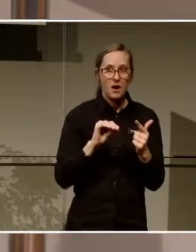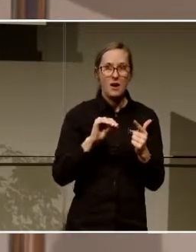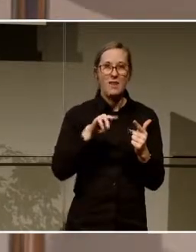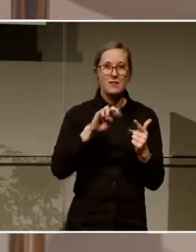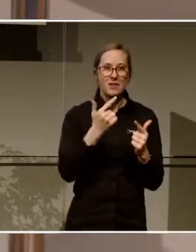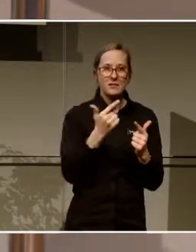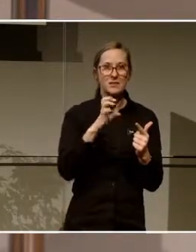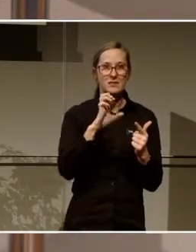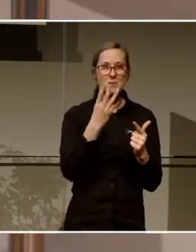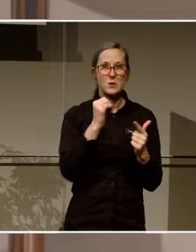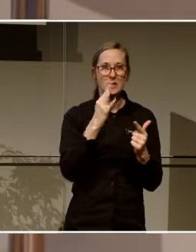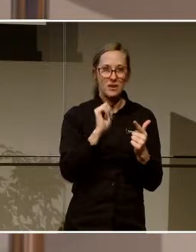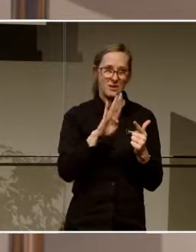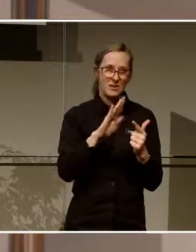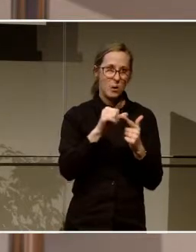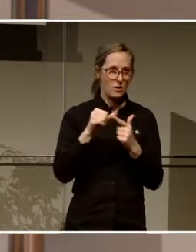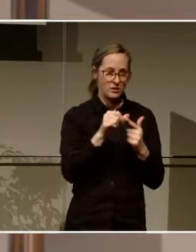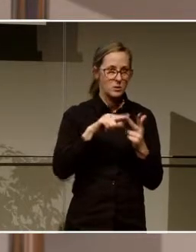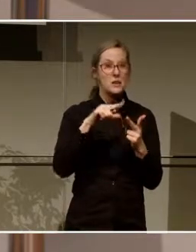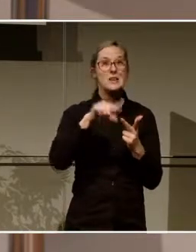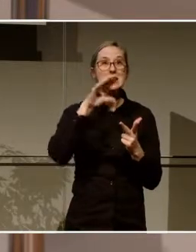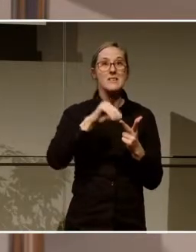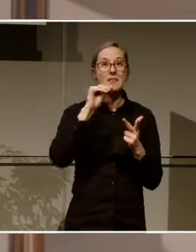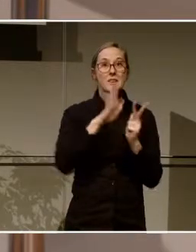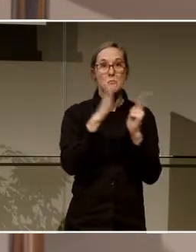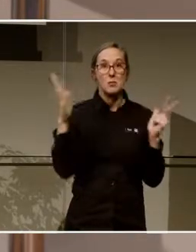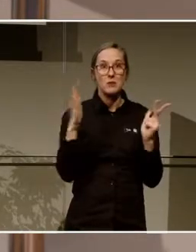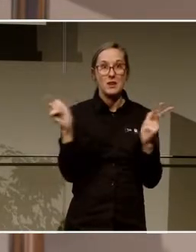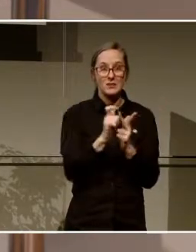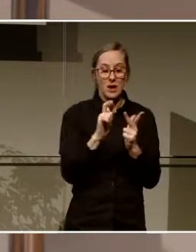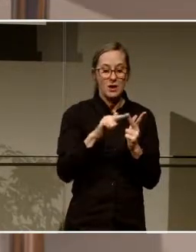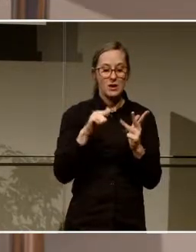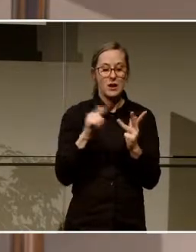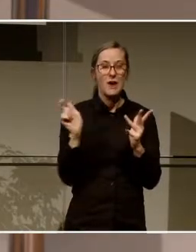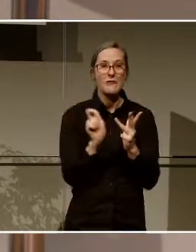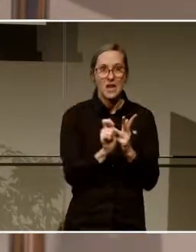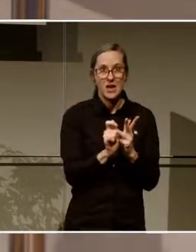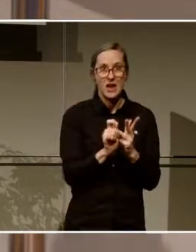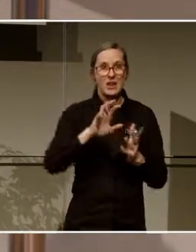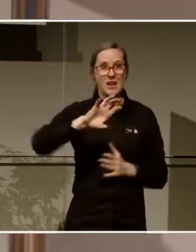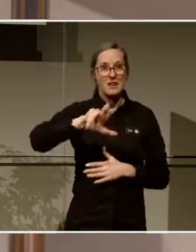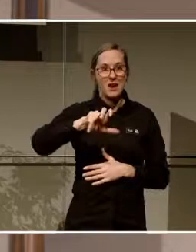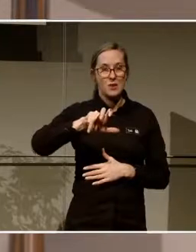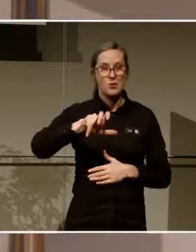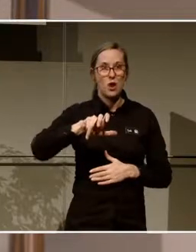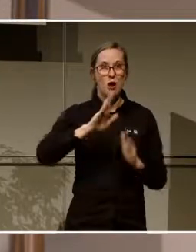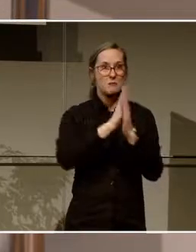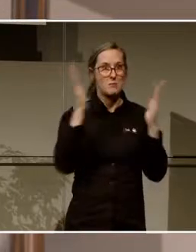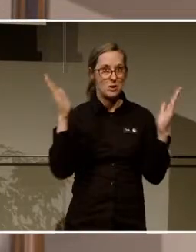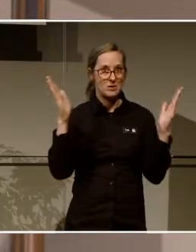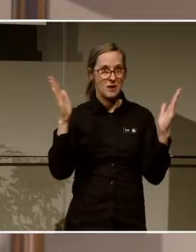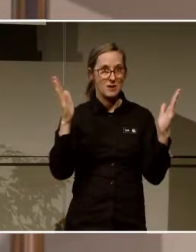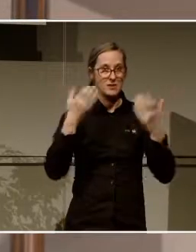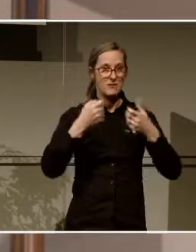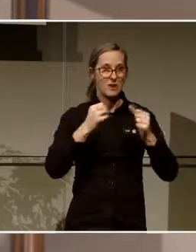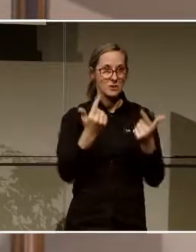är en organisation. Svensk biblioteksförening är med. Föreningen för regional biblioteksverksamhet är